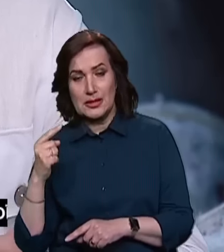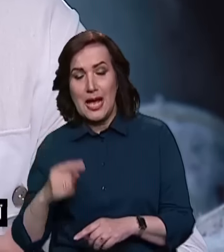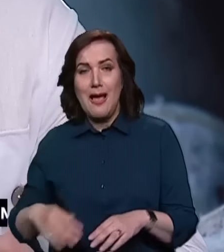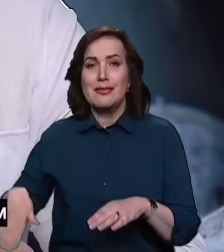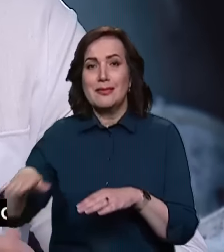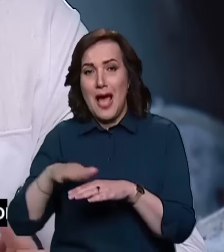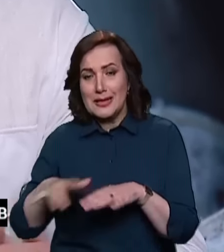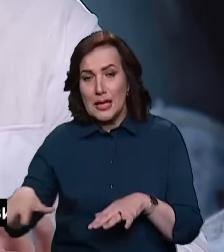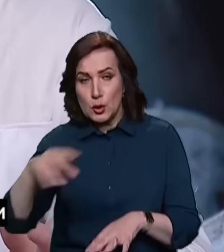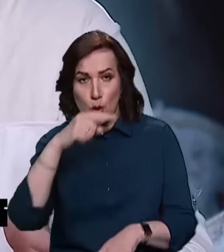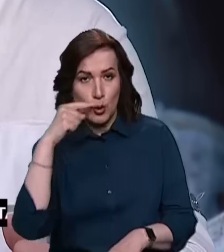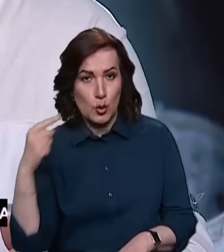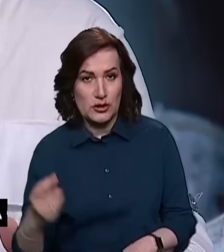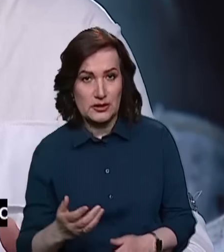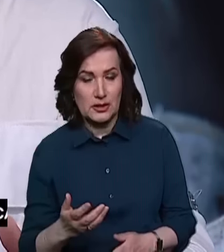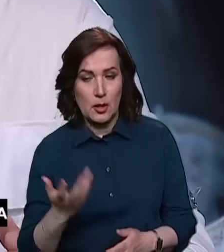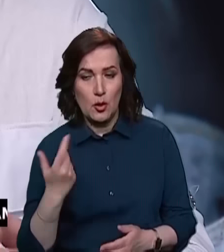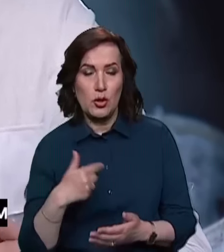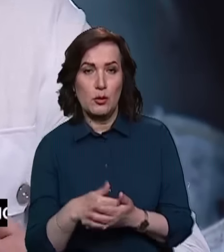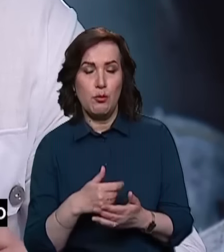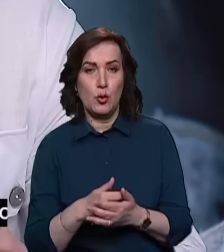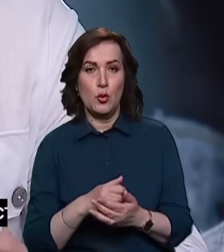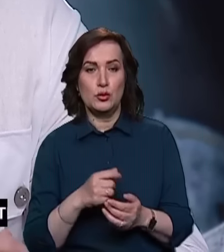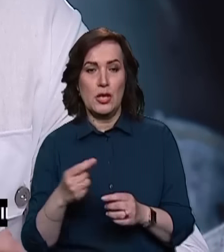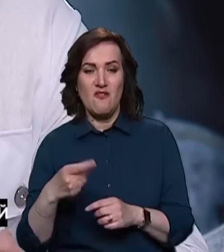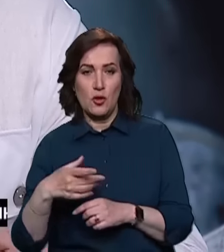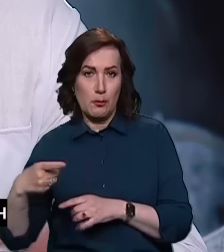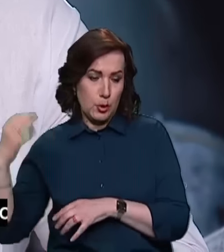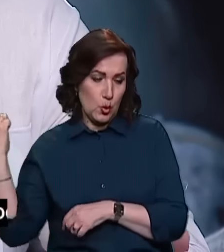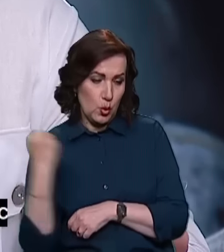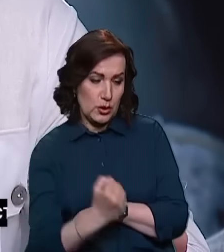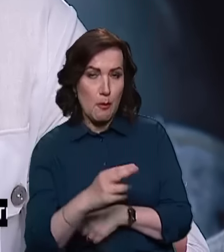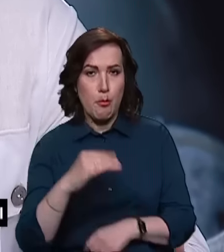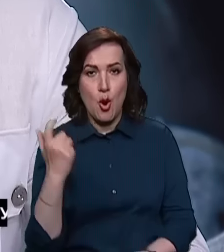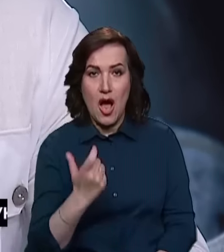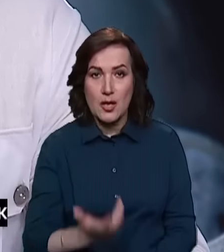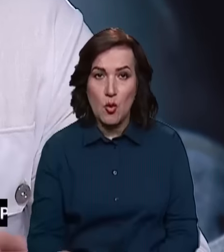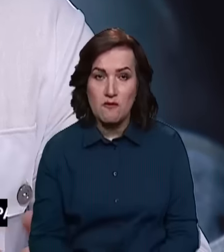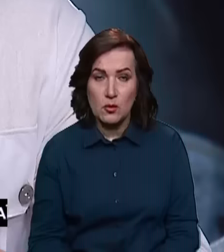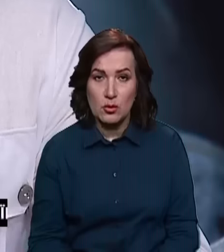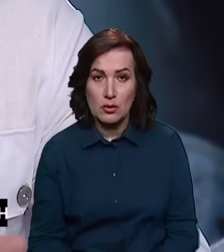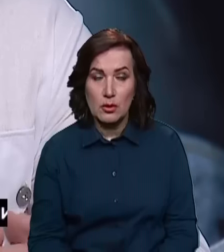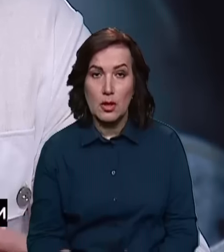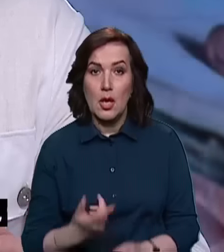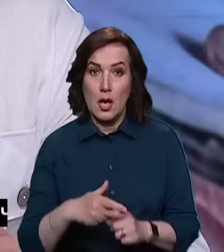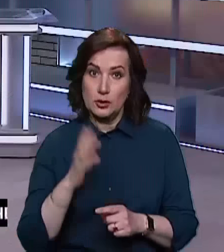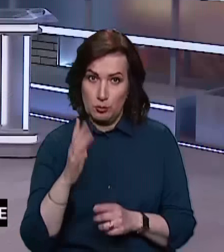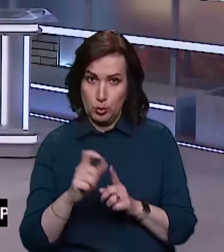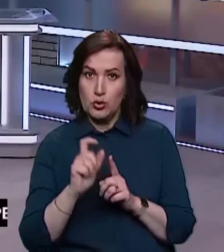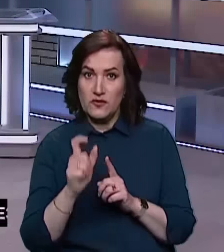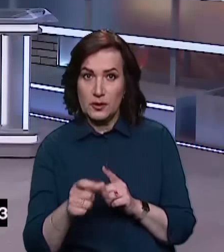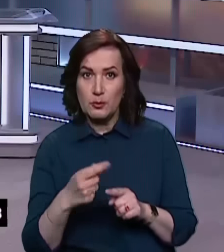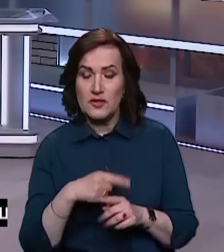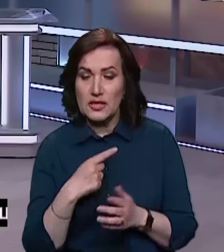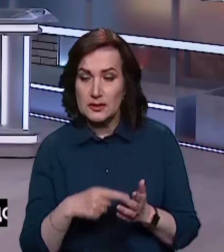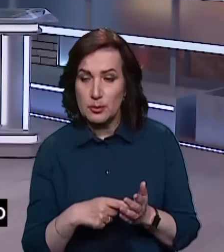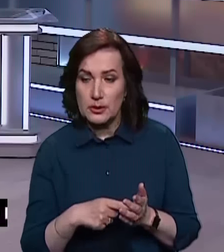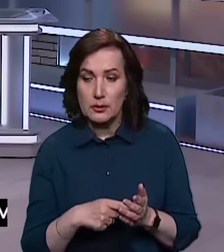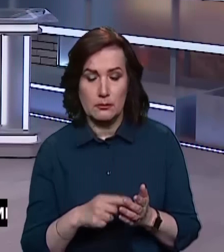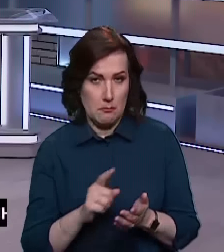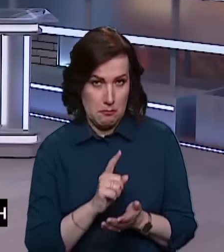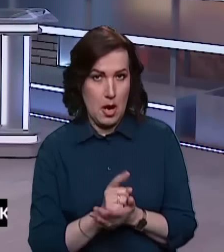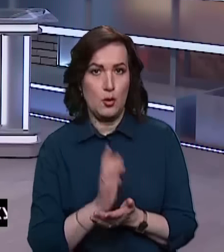над територією Російської Федерації, коли вони, припустимо, б'ють кабами по Харкову? Знову ж таки питання. А це ще будуть відповіді на ці питання, так?